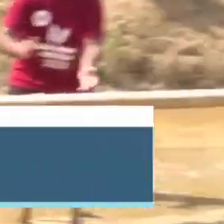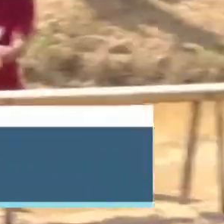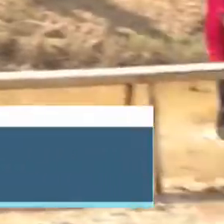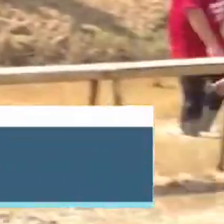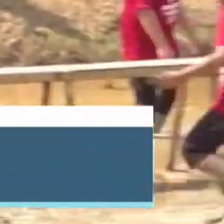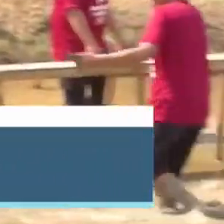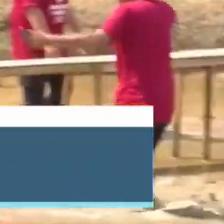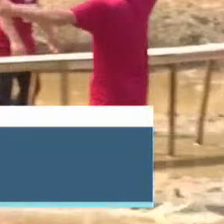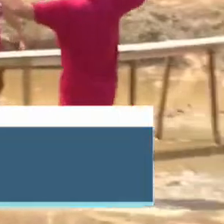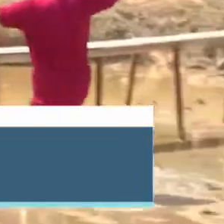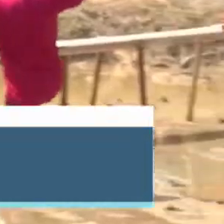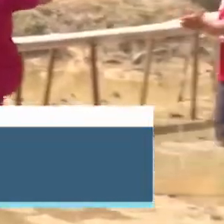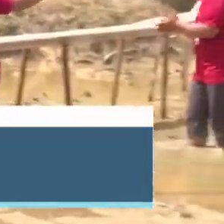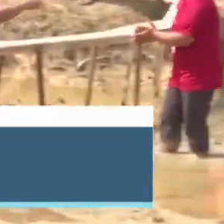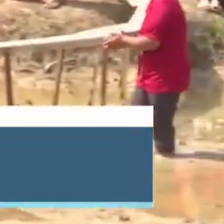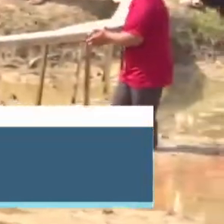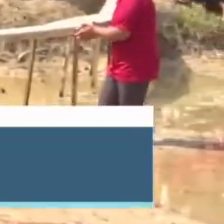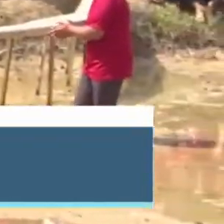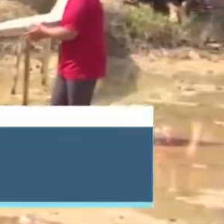Harapan